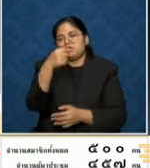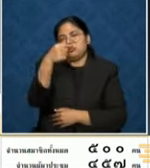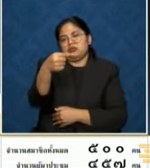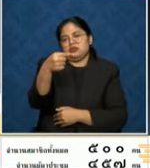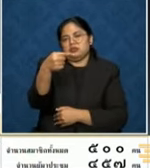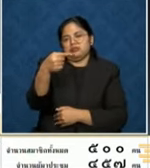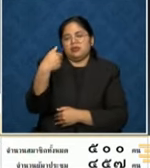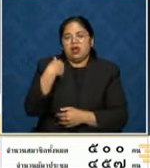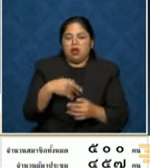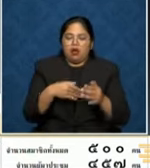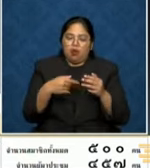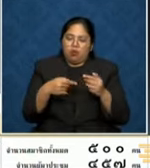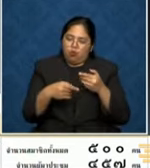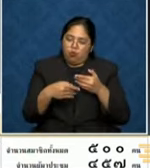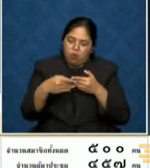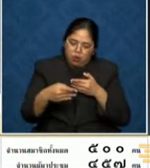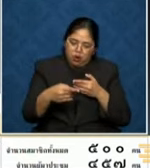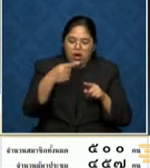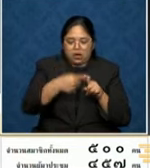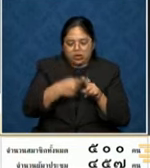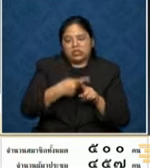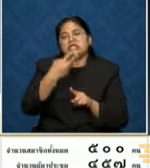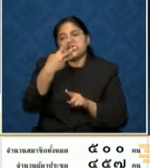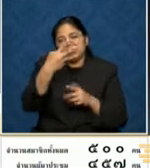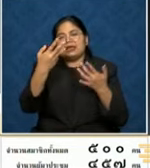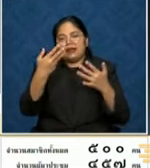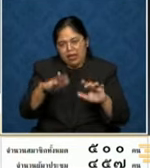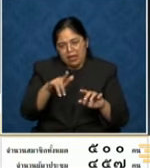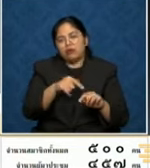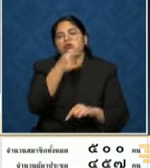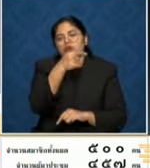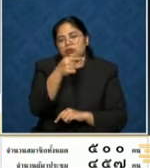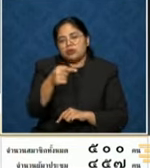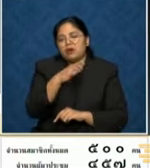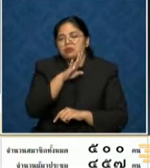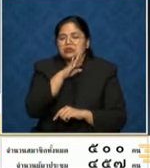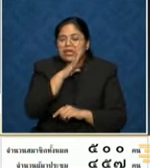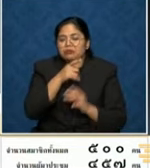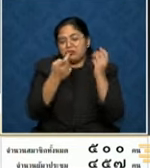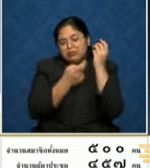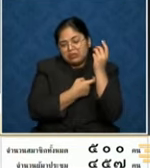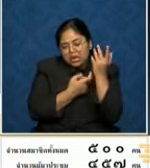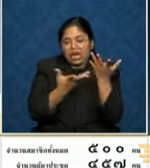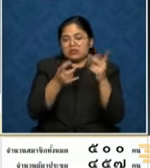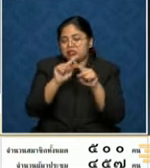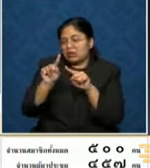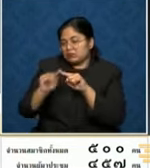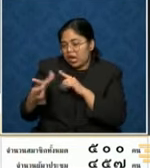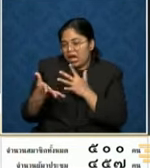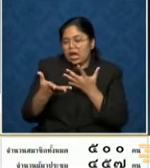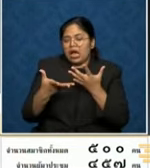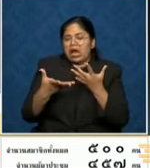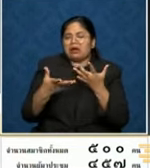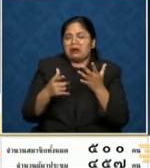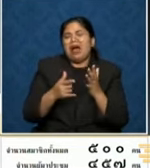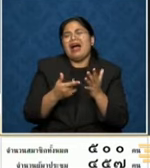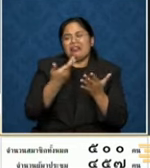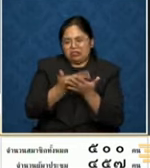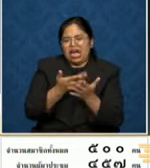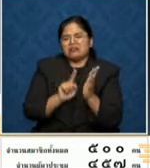และติดลบต่อเนื่องมาเดือนนี้เป็นเดือนที่4แล้วค่ะไม่ว่าท่านจะทำราคาให้มันดีแค่ไหนแต่ถ้ามันไม่มีผลผลิตที่จะขายมันก็ไ